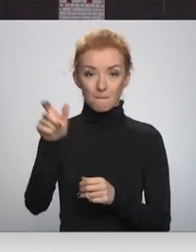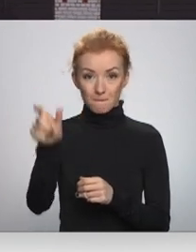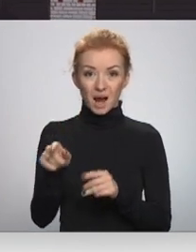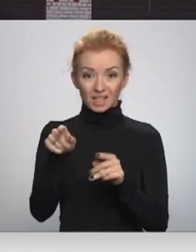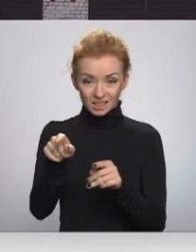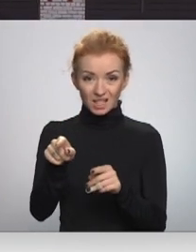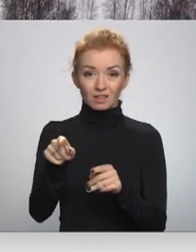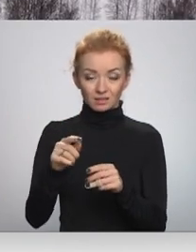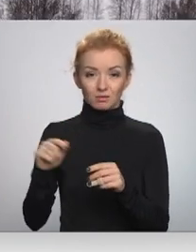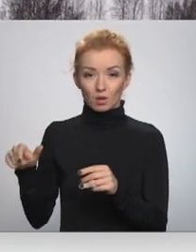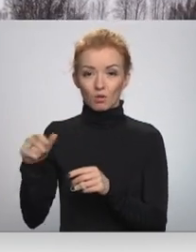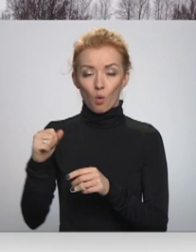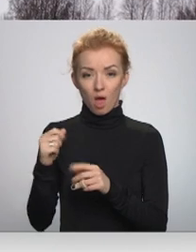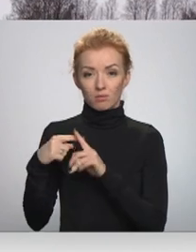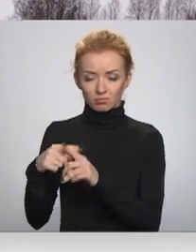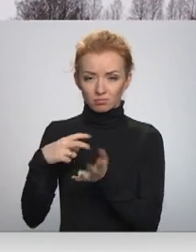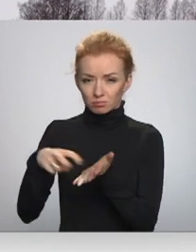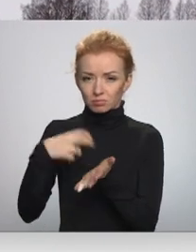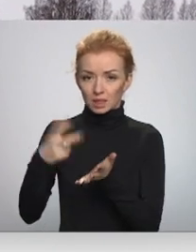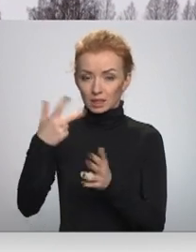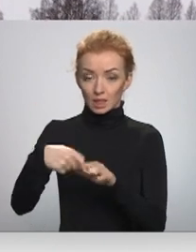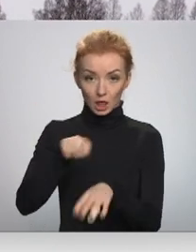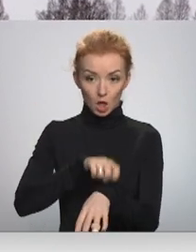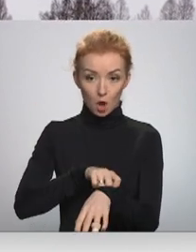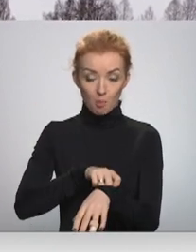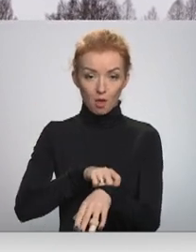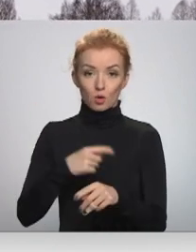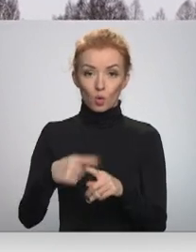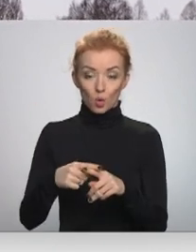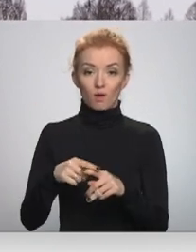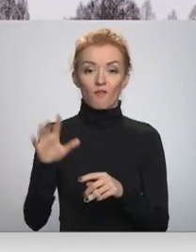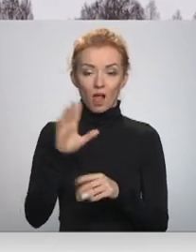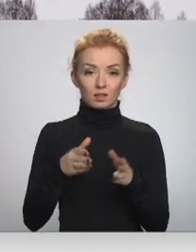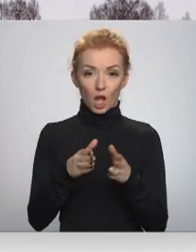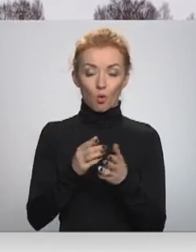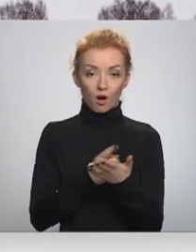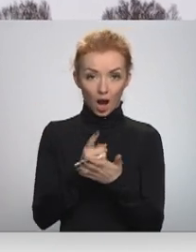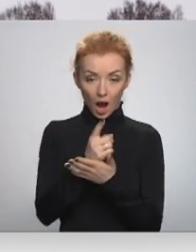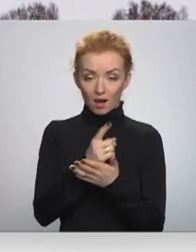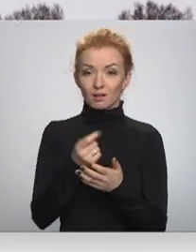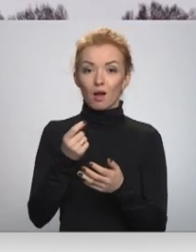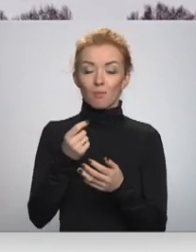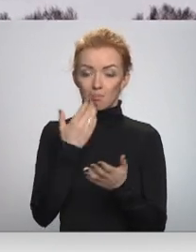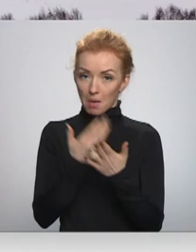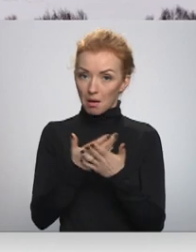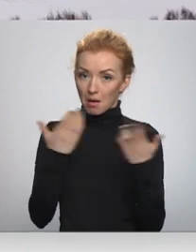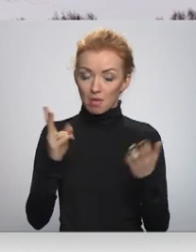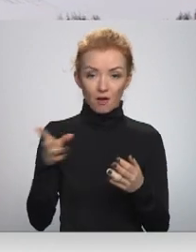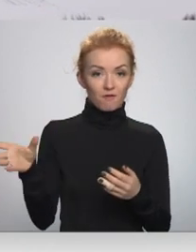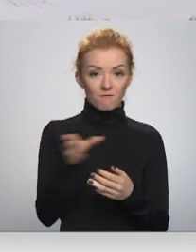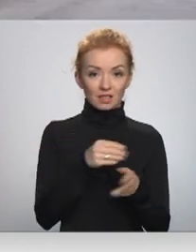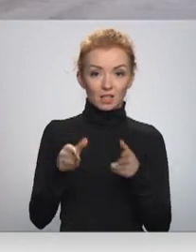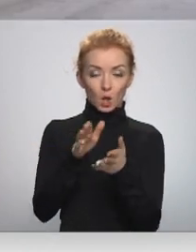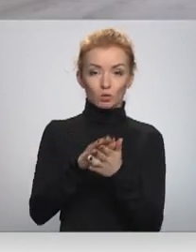km kājām. Latvijas valsts ceļu karte līdz pat pusdienlaikam liecināja, ka teju visos galvenajos ceļos uz Rēzekni